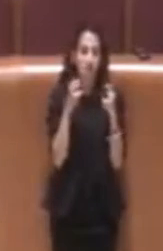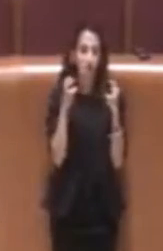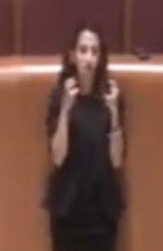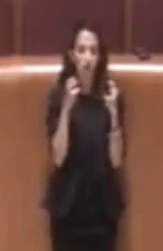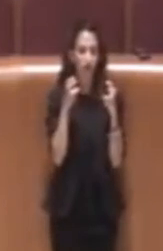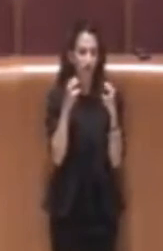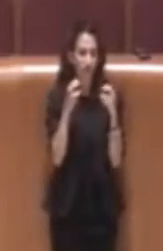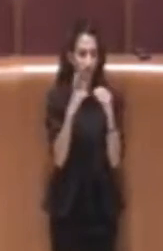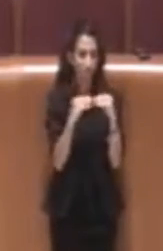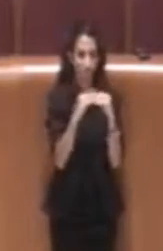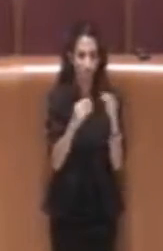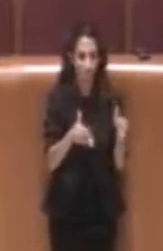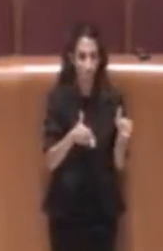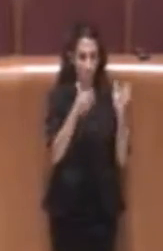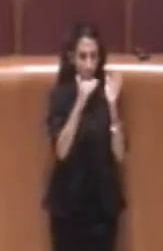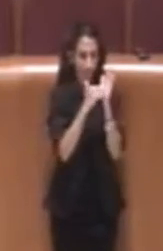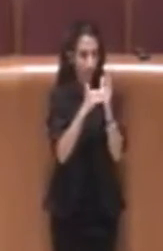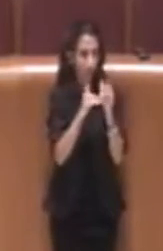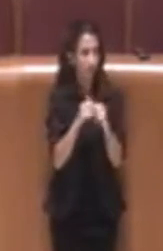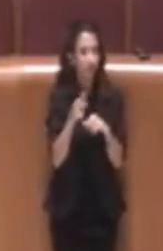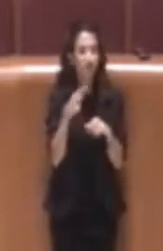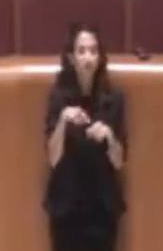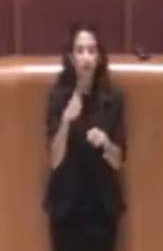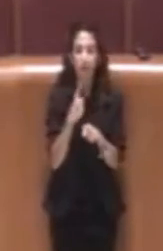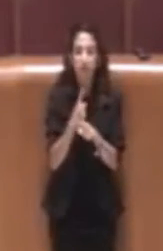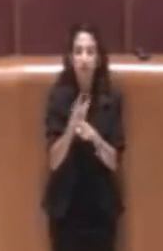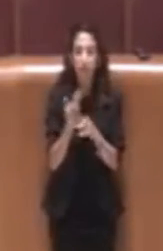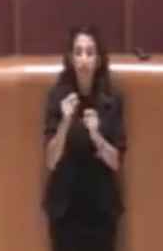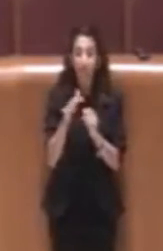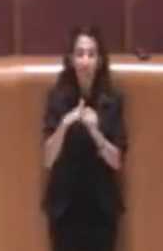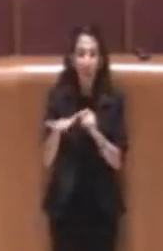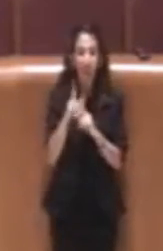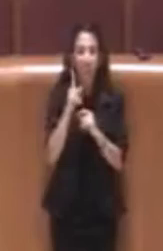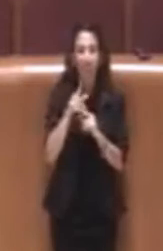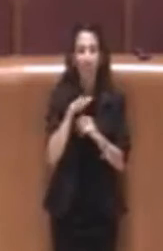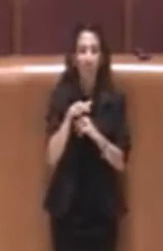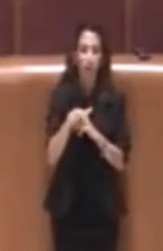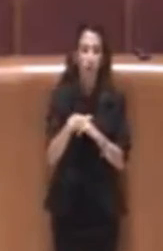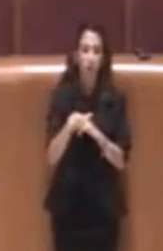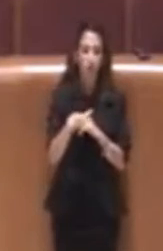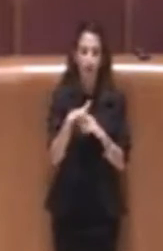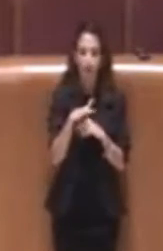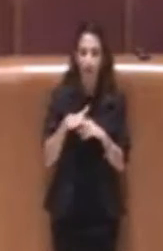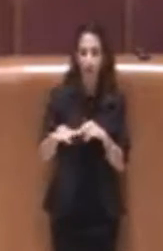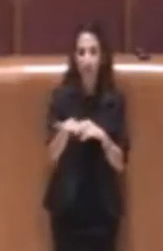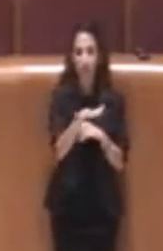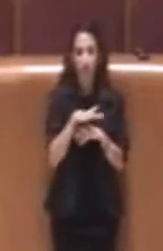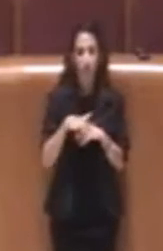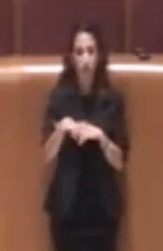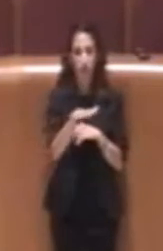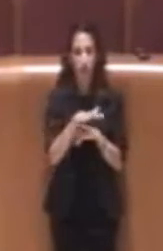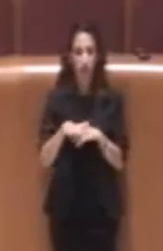nostro territorio abbiamo bisogno proprio di un recupero delle aree,